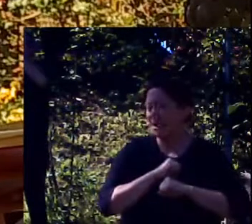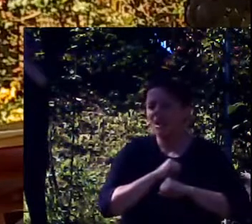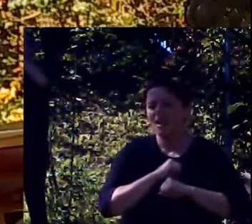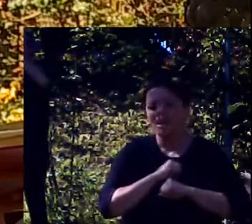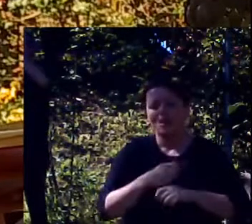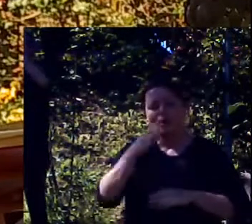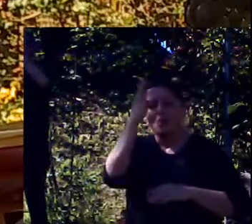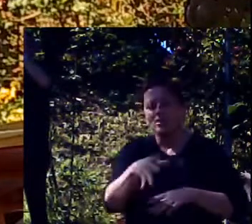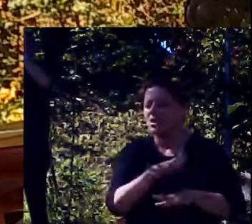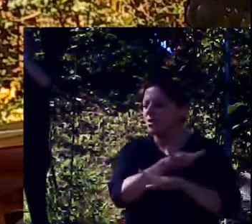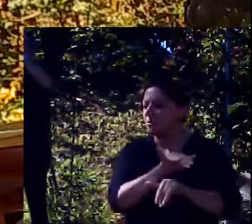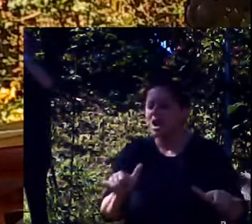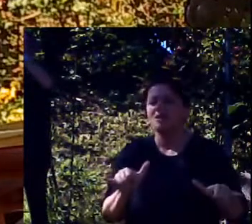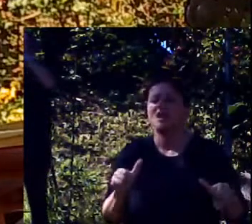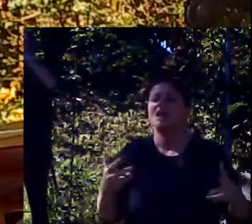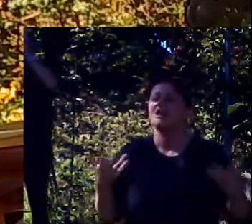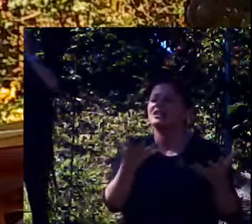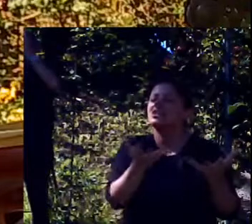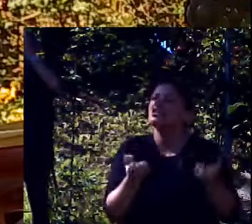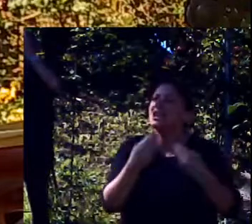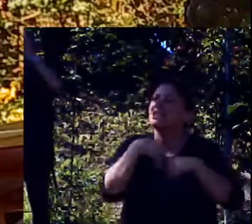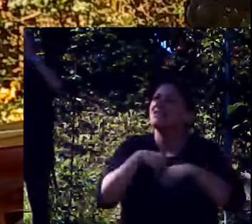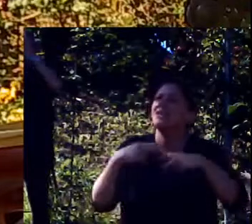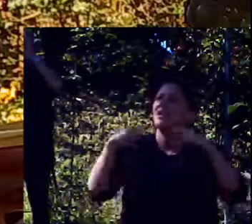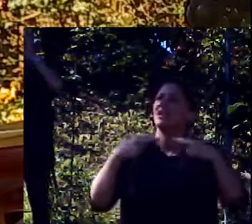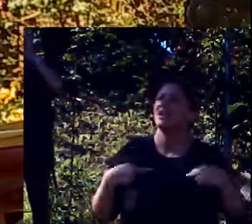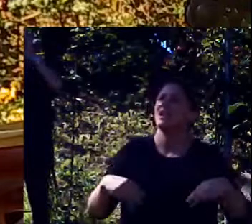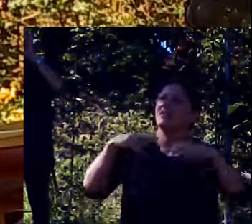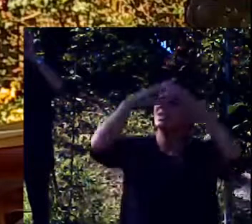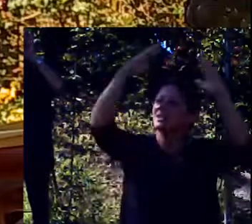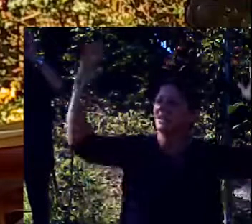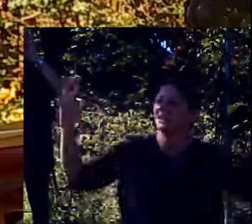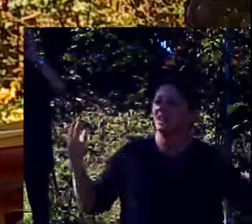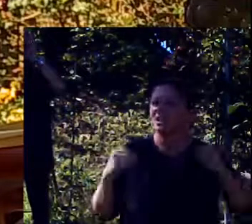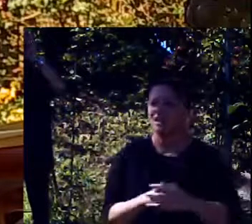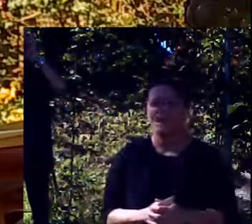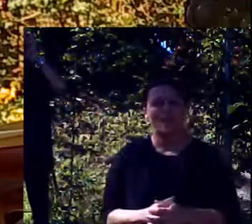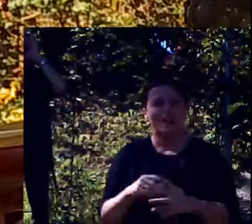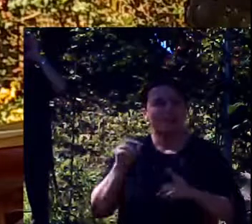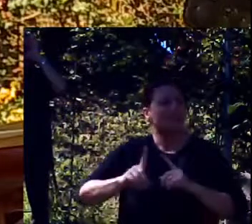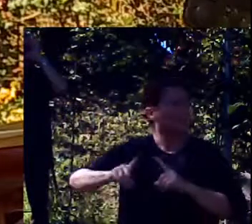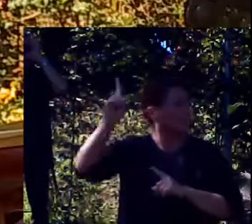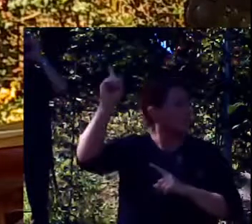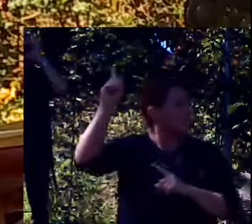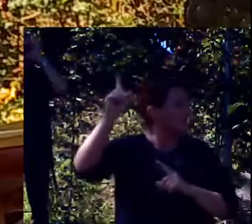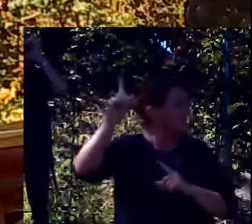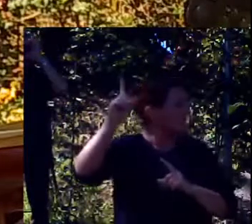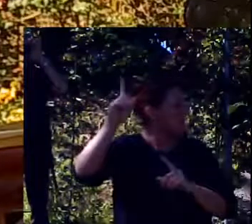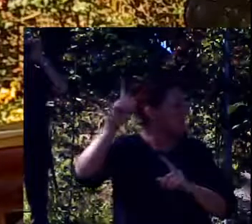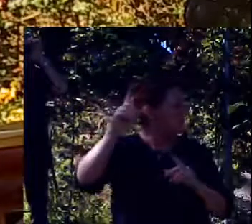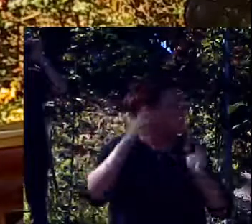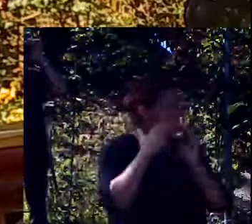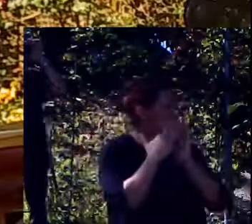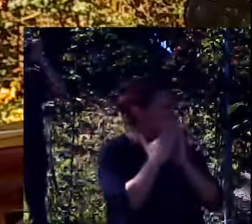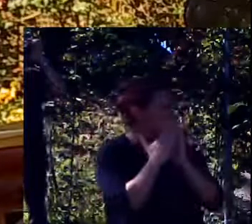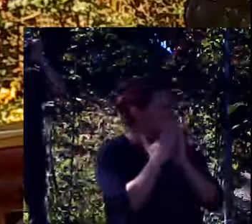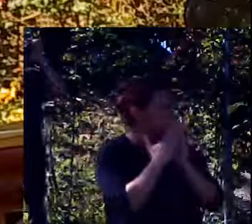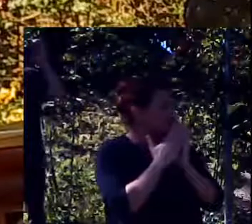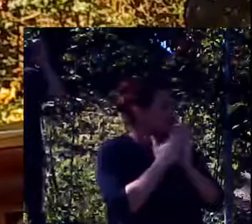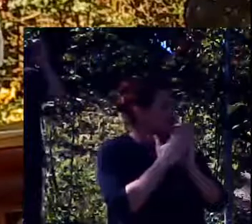eterna dio infatti non ha mandato il figlio nel mondo d'oro cumana